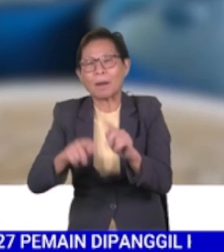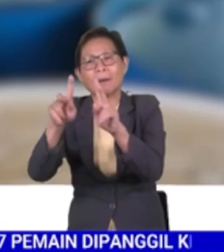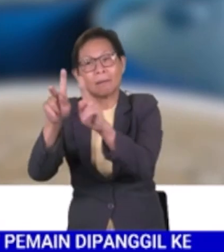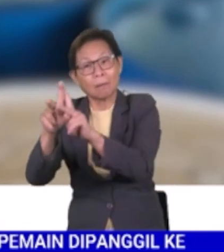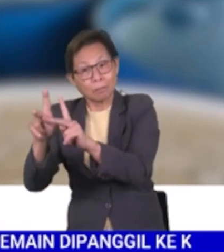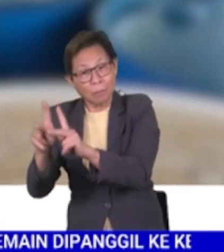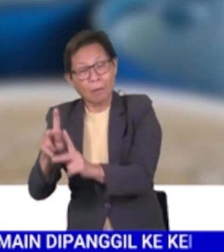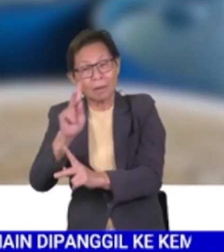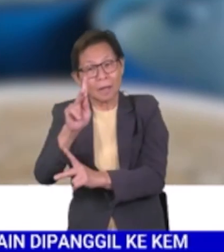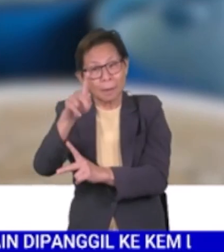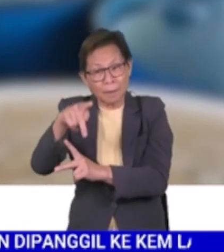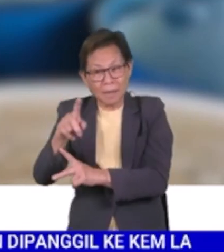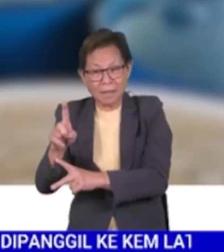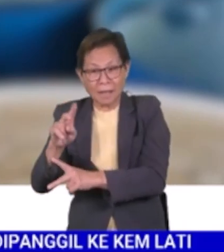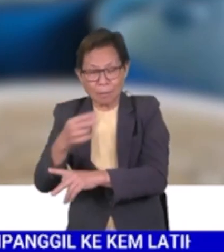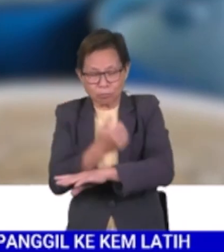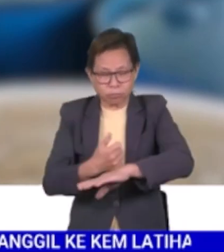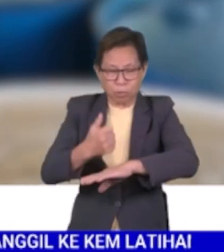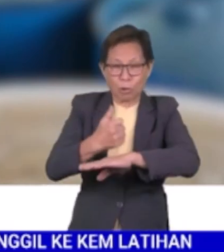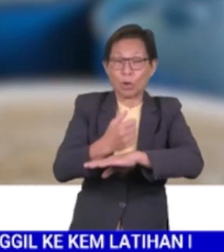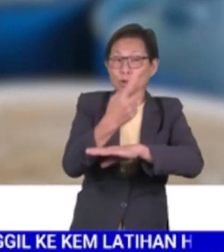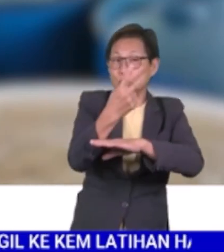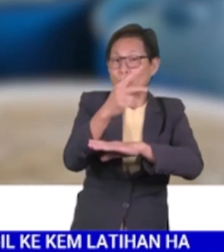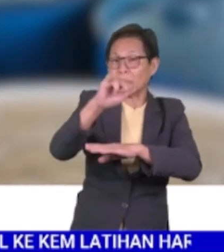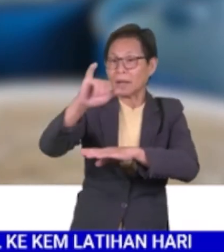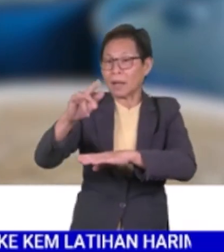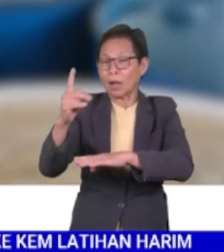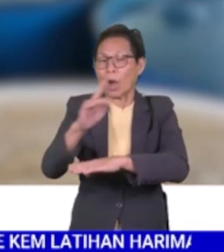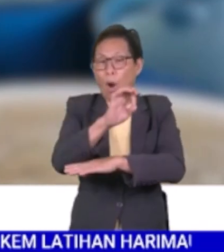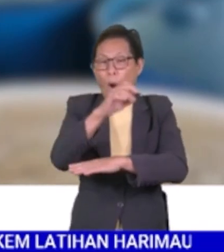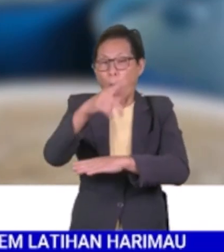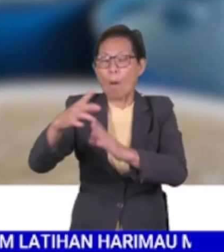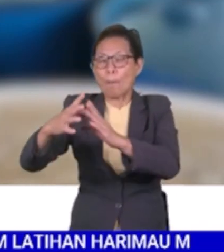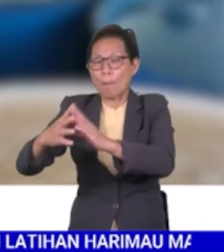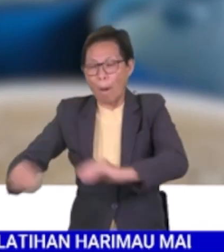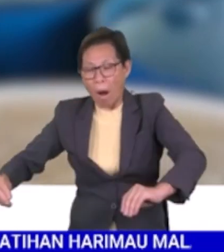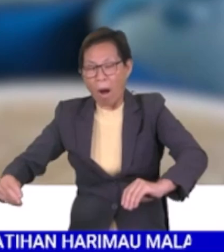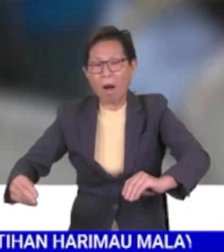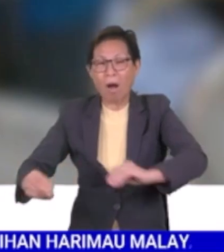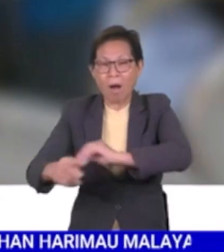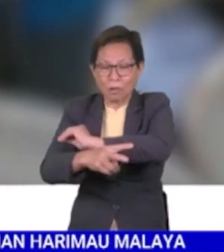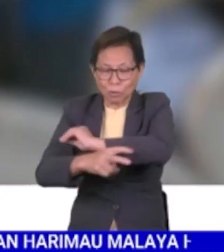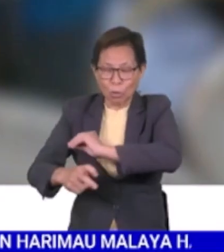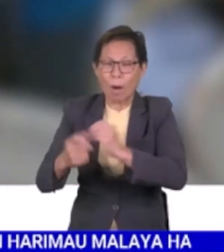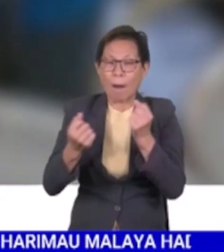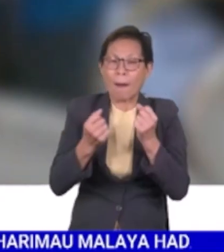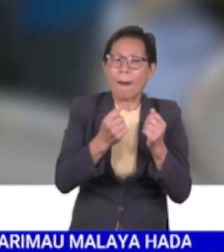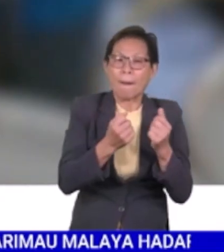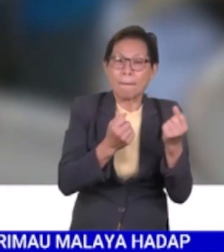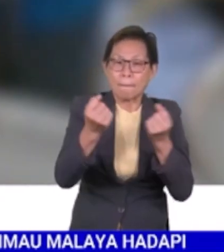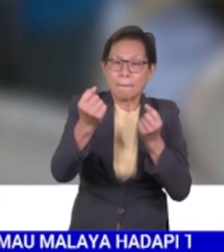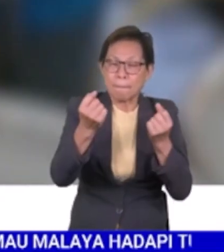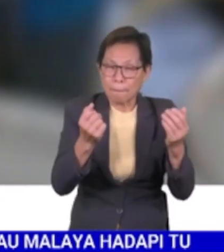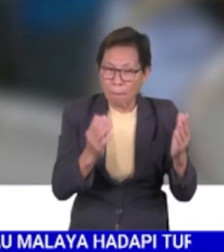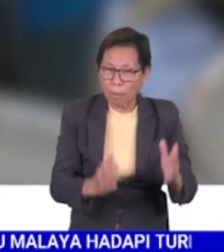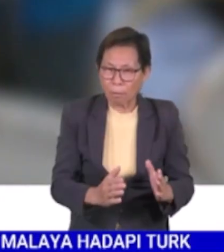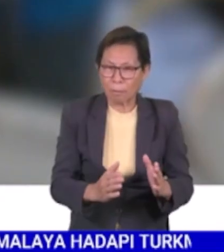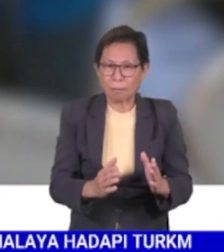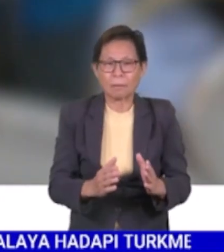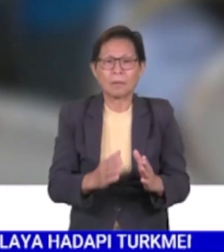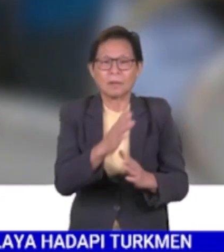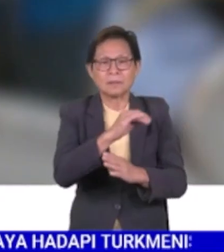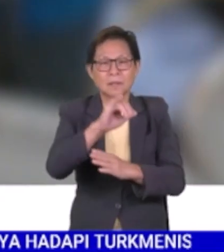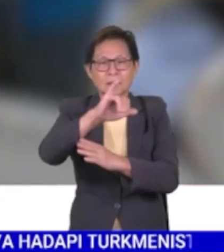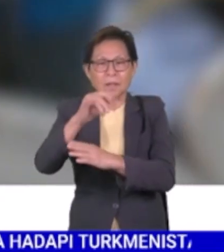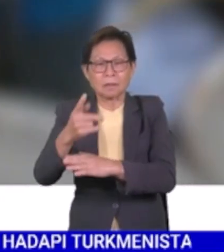bandar. KPDN juga menubuhkan dua jawatankuasa pelaksanaan obstiris iaitu jawatankuasa pemandu yang melibatkan penetapan polisi